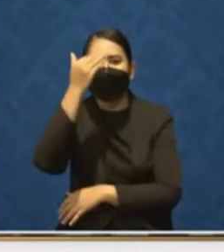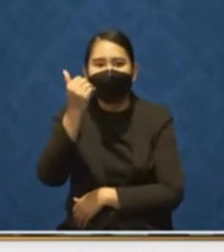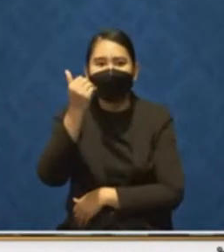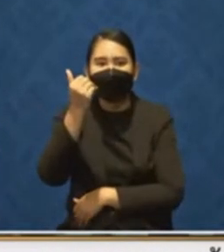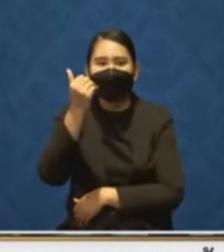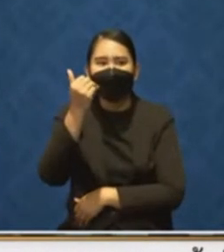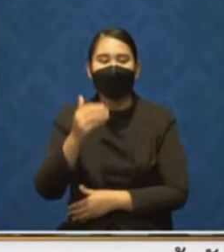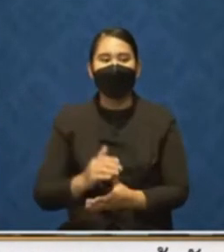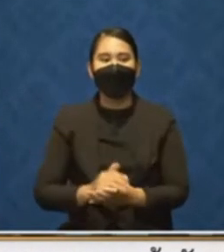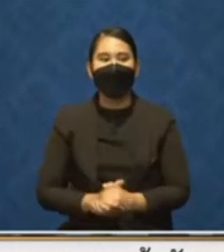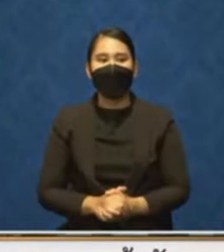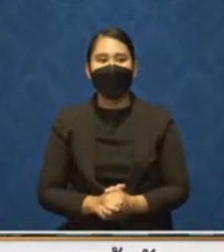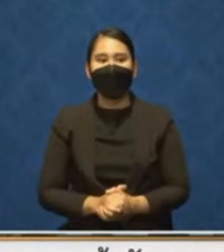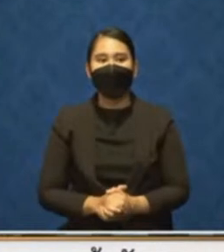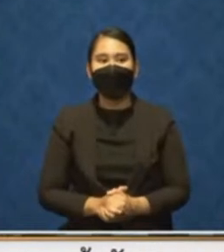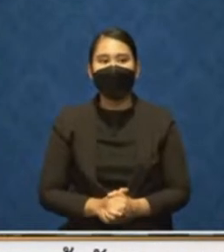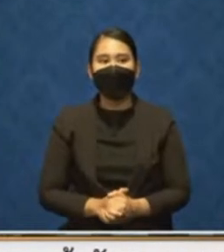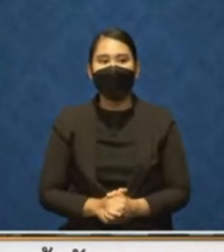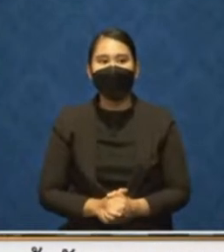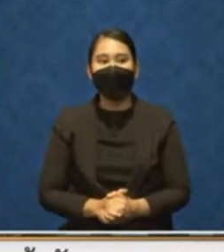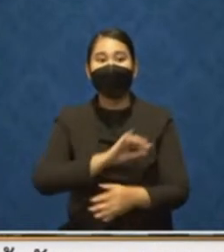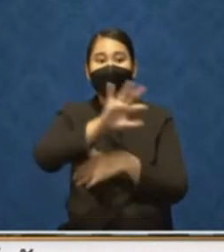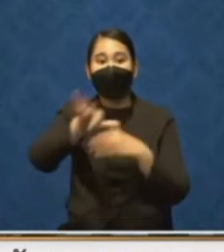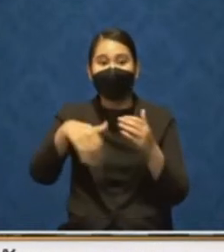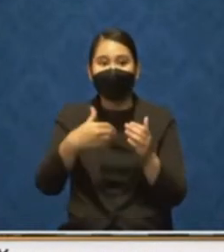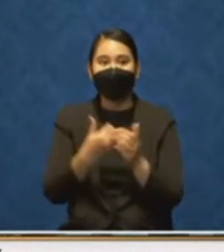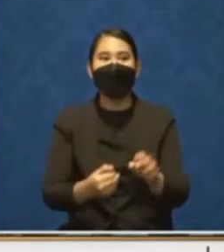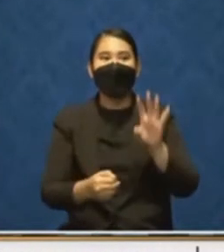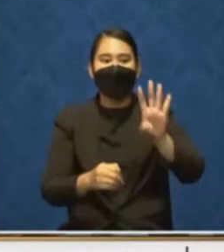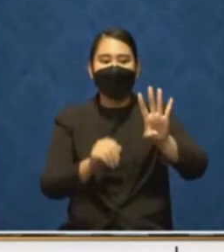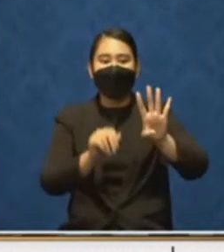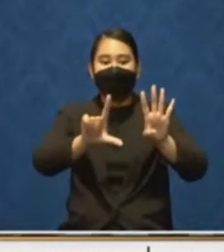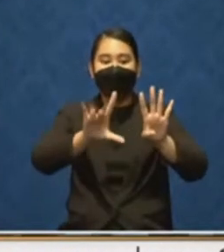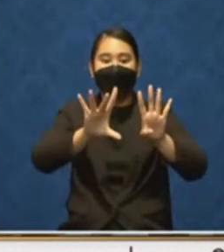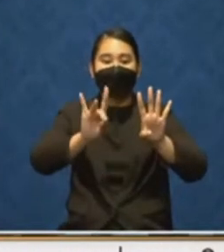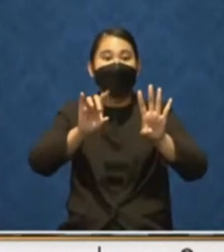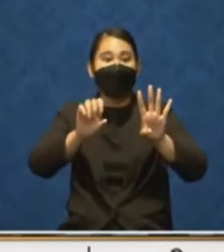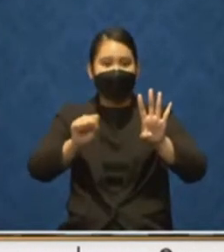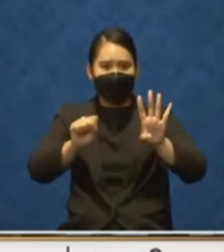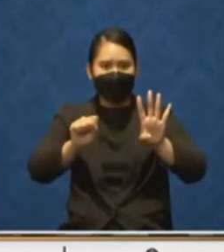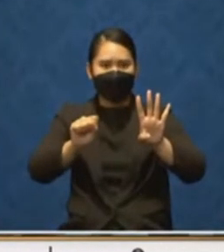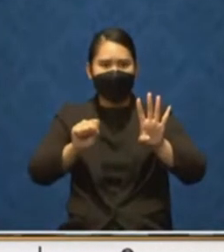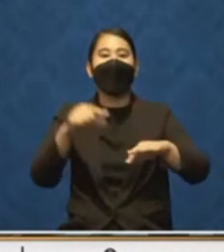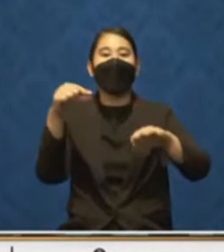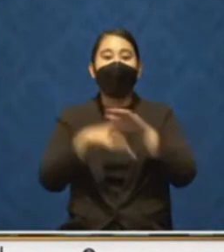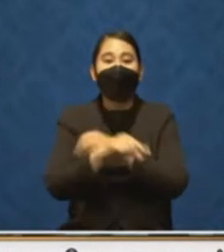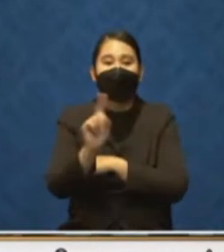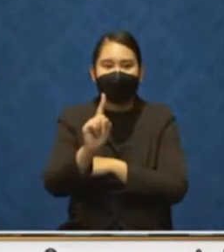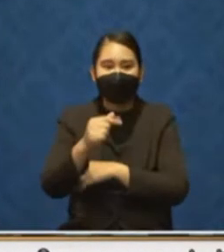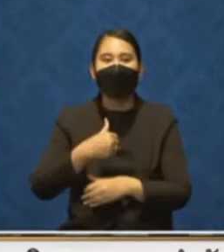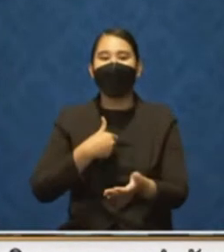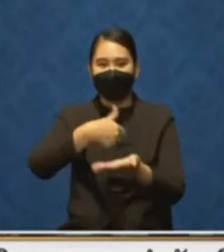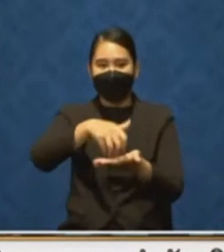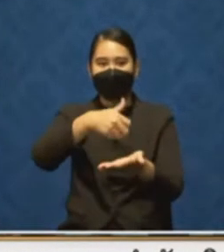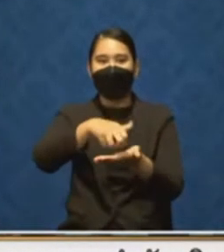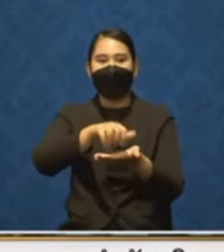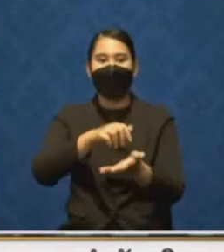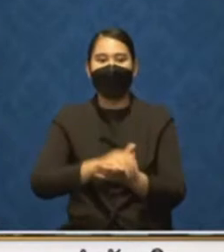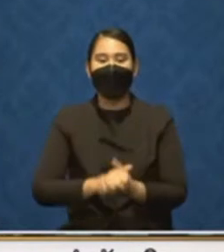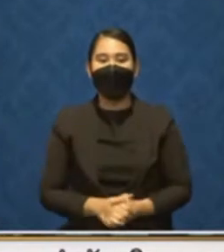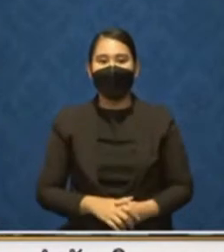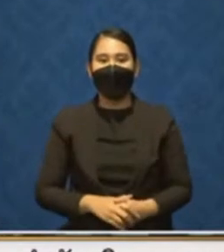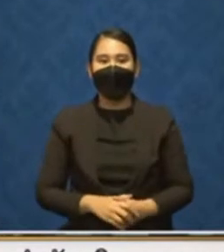ตลาดกลับว่ามีทั้งหมด 4ล้าน 8แสนกว่าบาทแล้วเดี๋ยวผมจะบอกว่ามันชอบชนกันแบบไหนอย่างไรอ่ะ